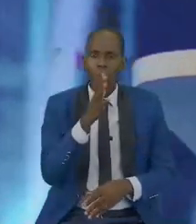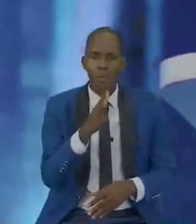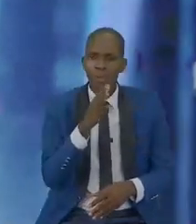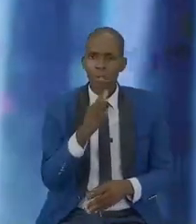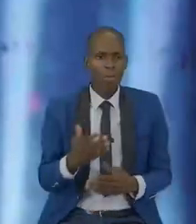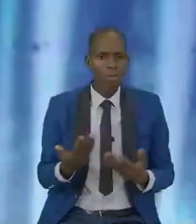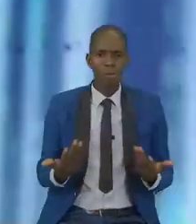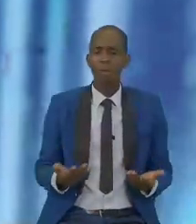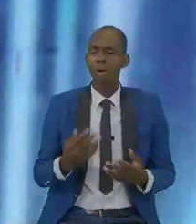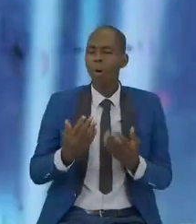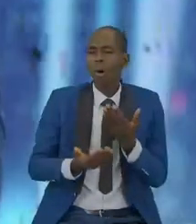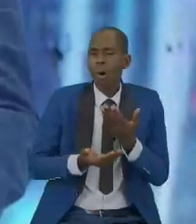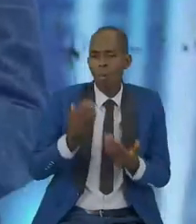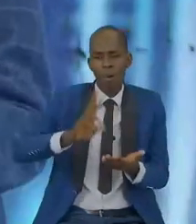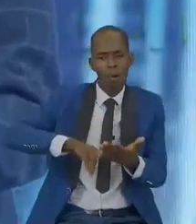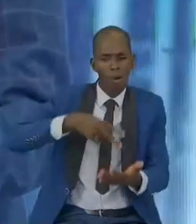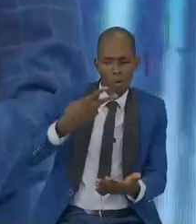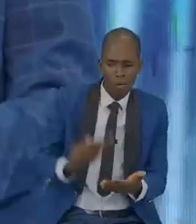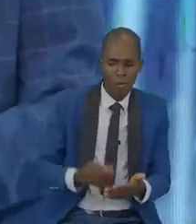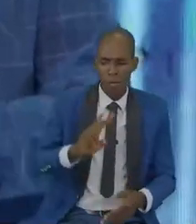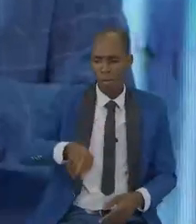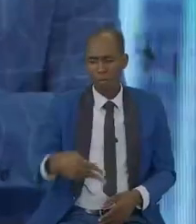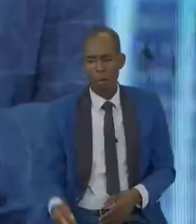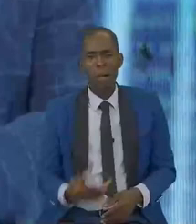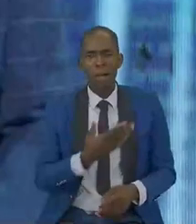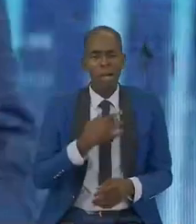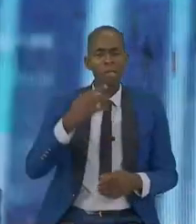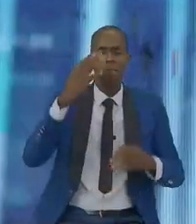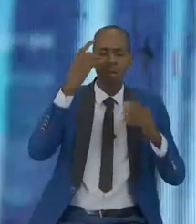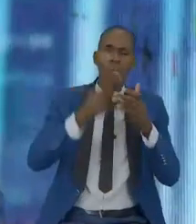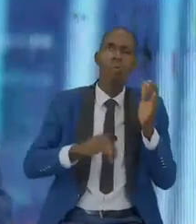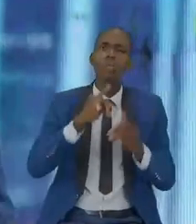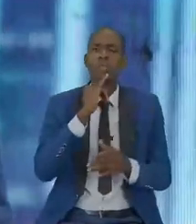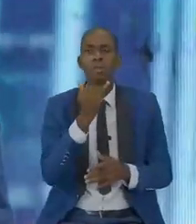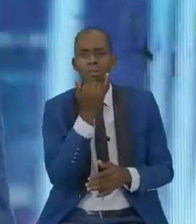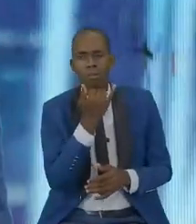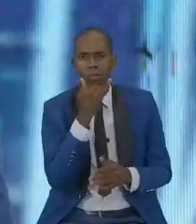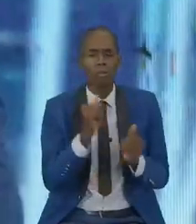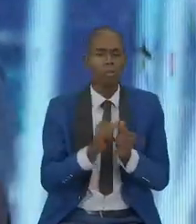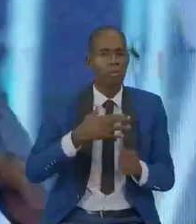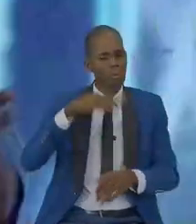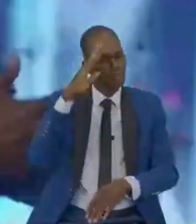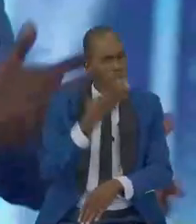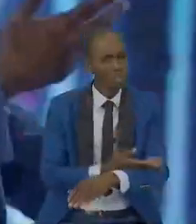pleurer, mais je ne sais pas que j'ai un enfant voleur, elle voudrait même tomber, mais c'est quoi ça?